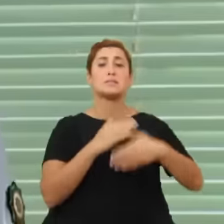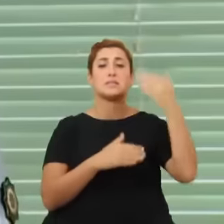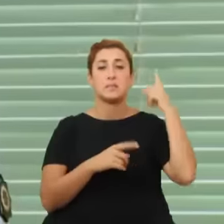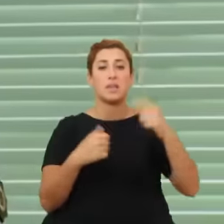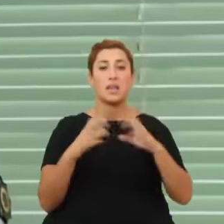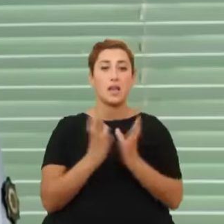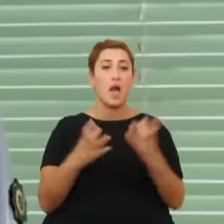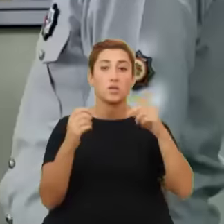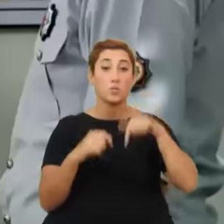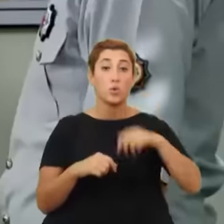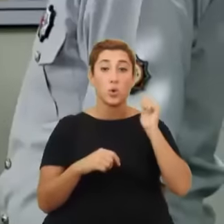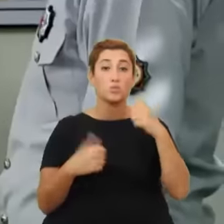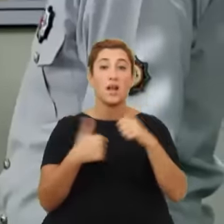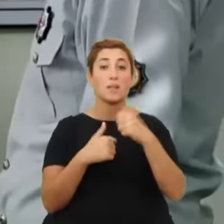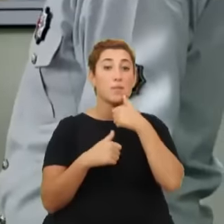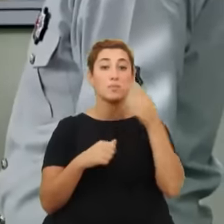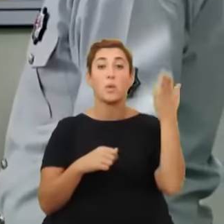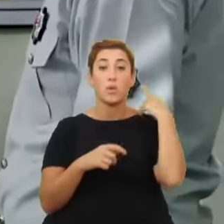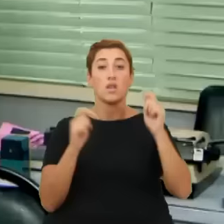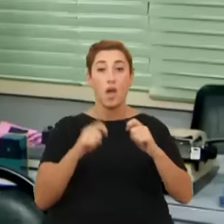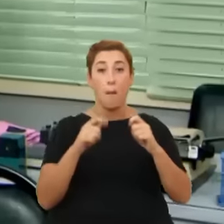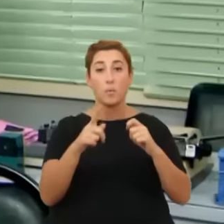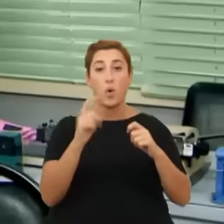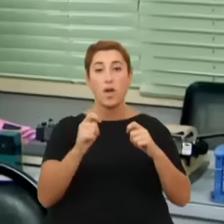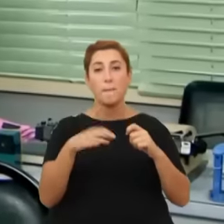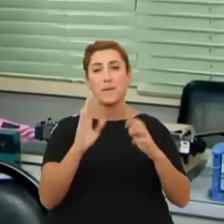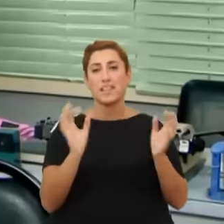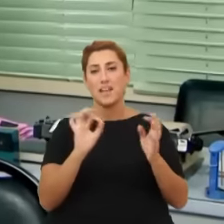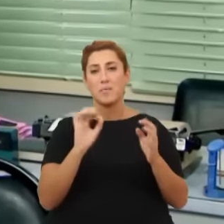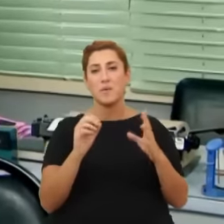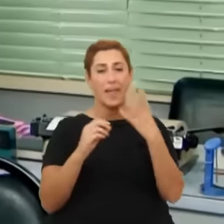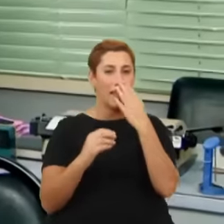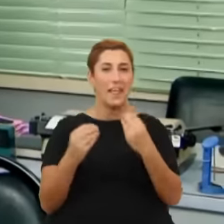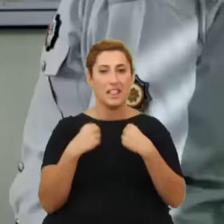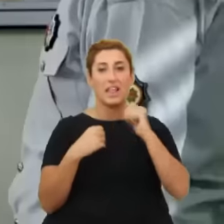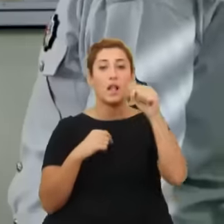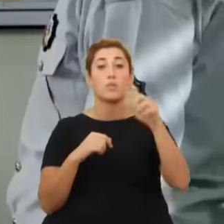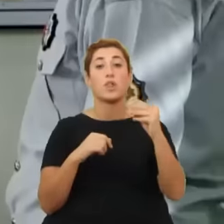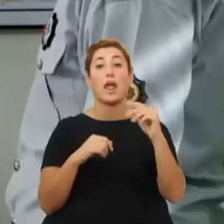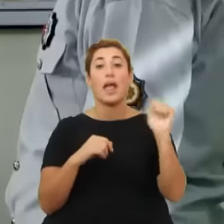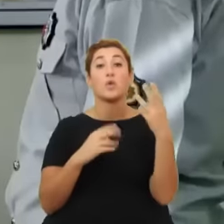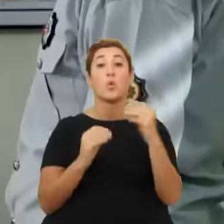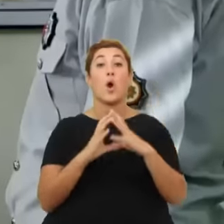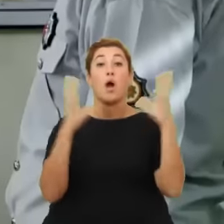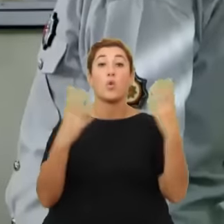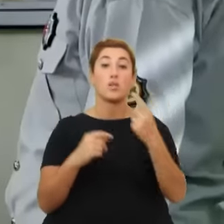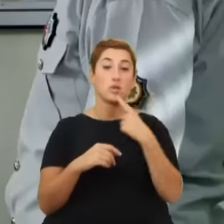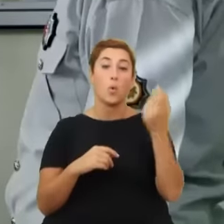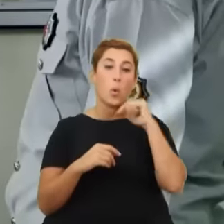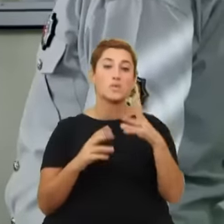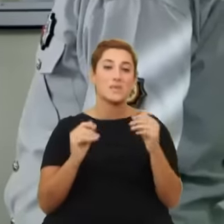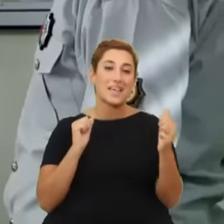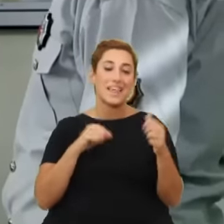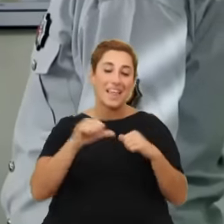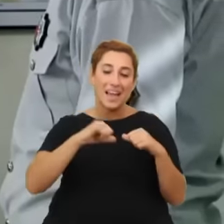kase. Düğünümüzde hanımın babası bunu yaptı. Yani bu, o yapmadı tabii de, bunu bize hediye etti. İleride bunun değeri çok artacak falan dedi. O yüzden buna